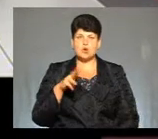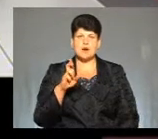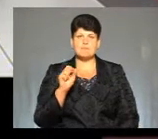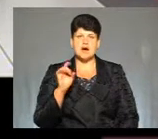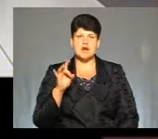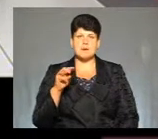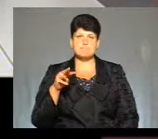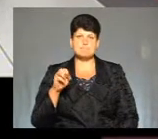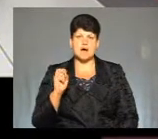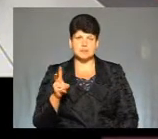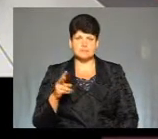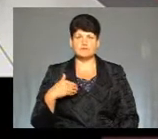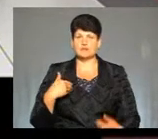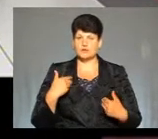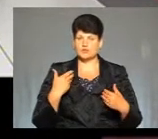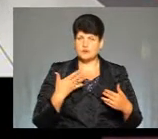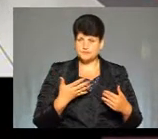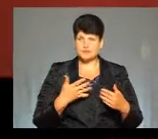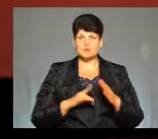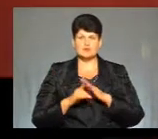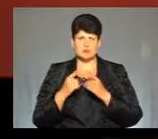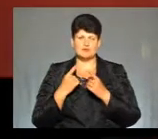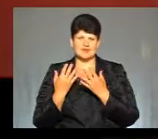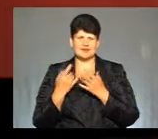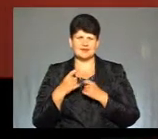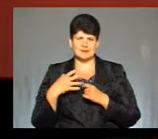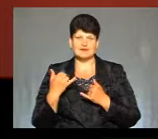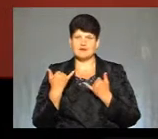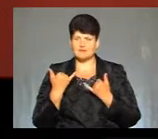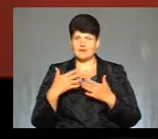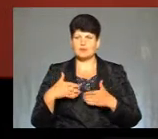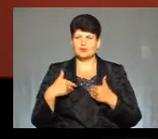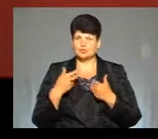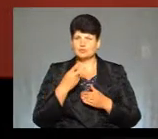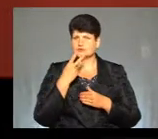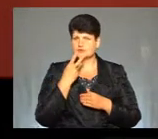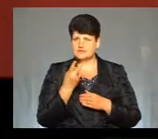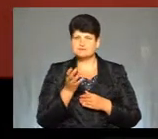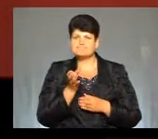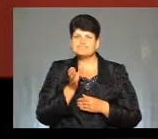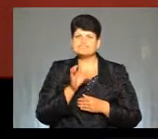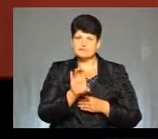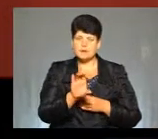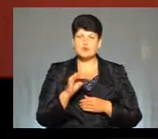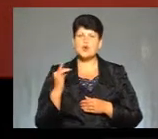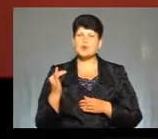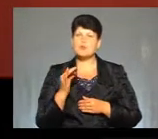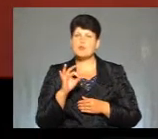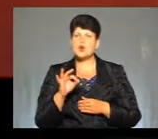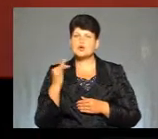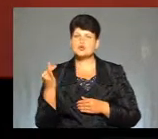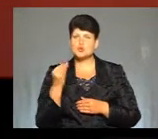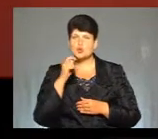вас. Вітаю. Розпочнемо розмову за декілька хвилин, а наразі пропоную переглянути сюжет про історію українського